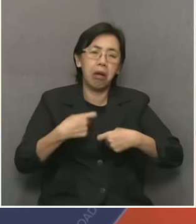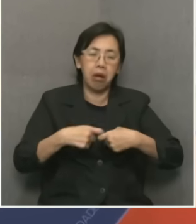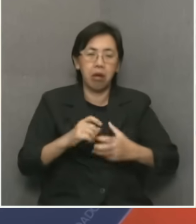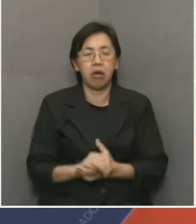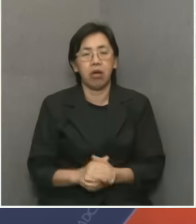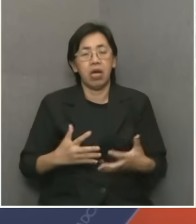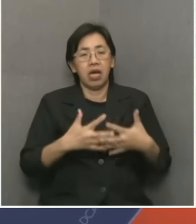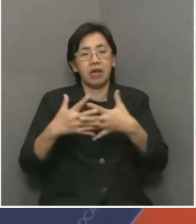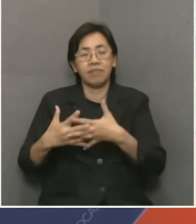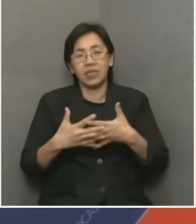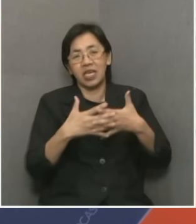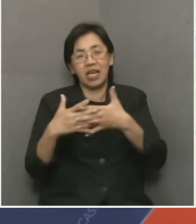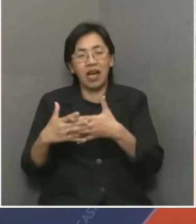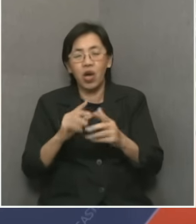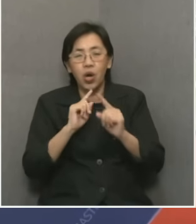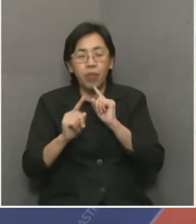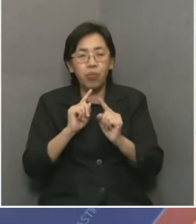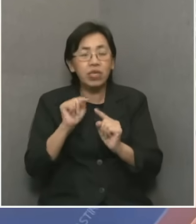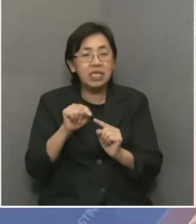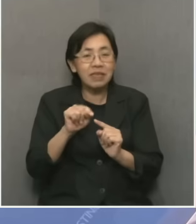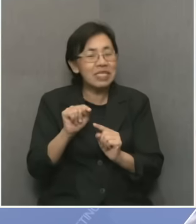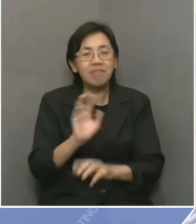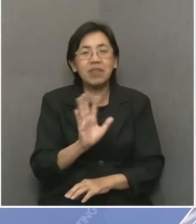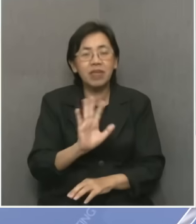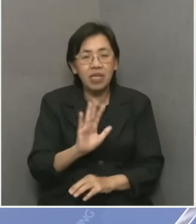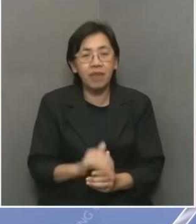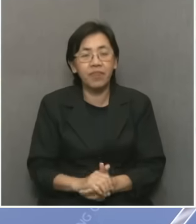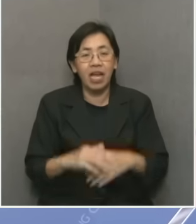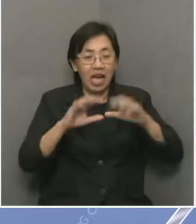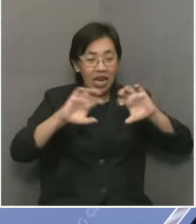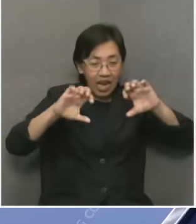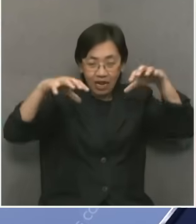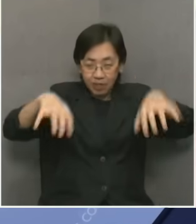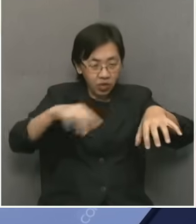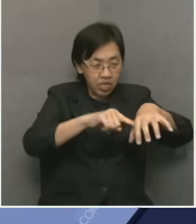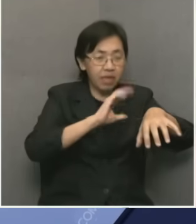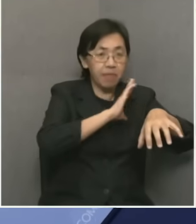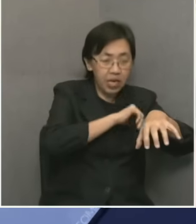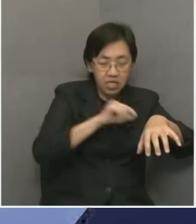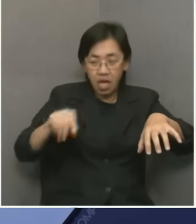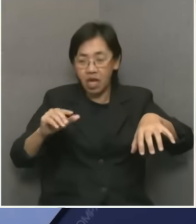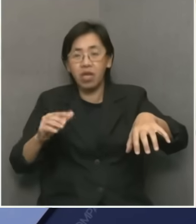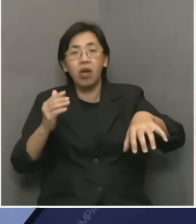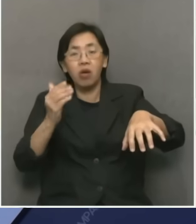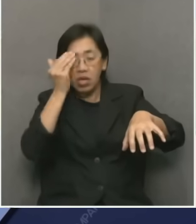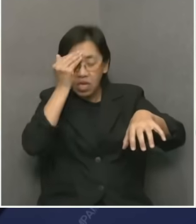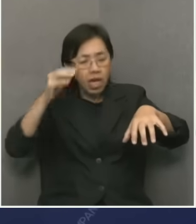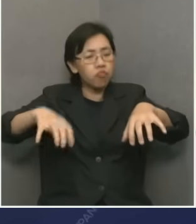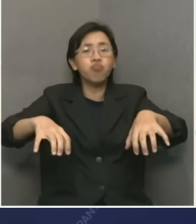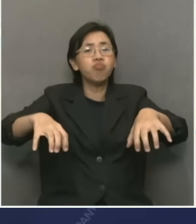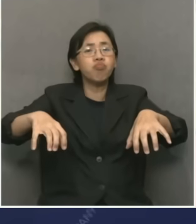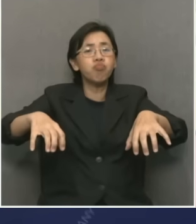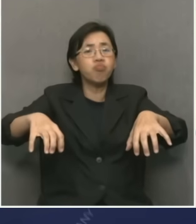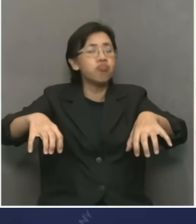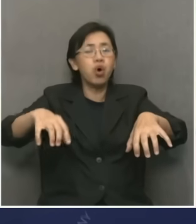กาแทบจะไม่พูดถึงไอ้แนวทาง two state solution ไปแล้วนะฮะมีรัฐร่วมกันแต่ว่าในขณะที่